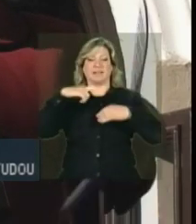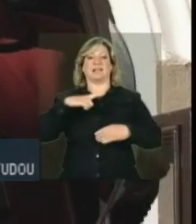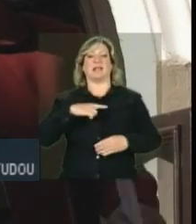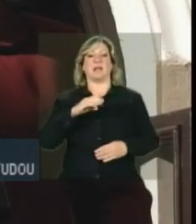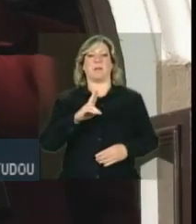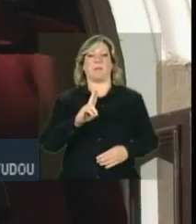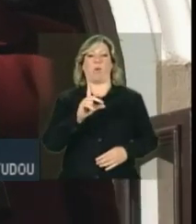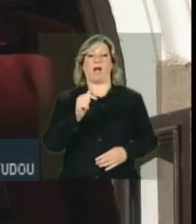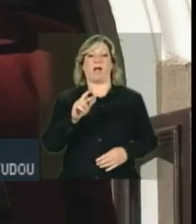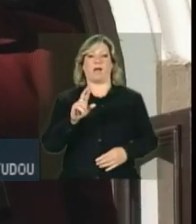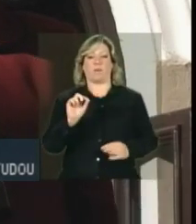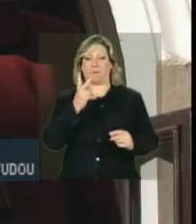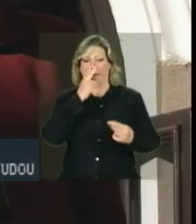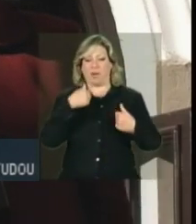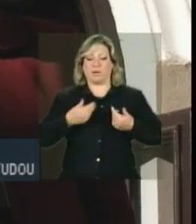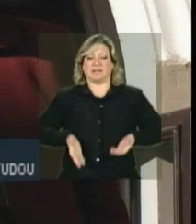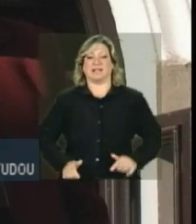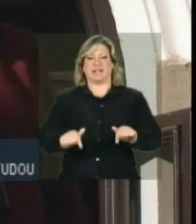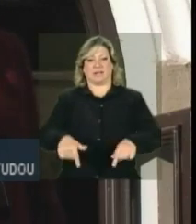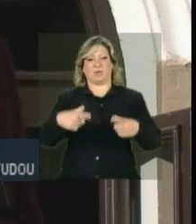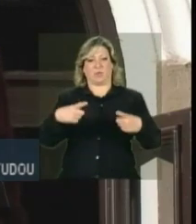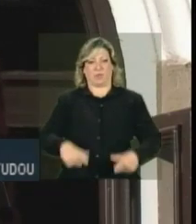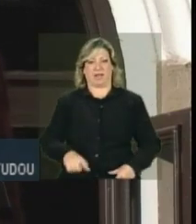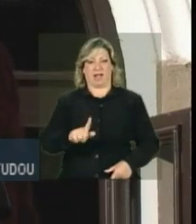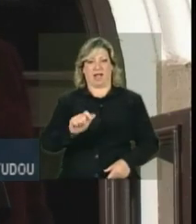búlgaro nascido aqui em Gabro.